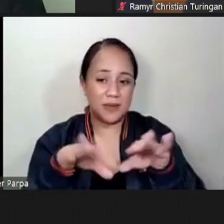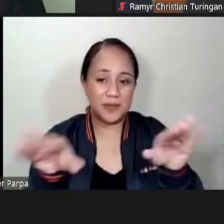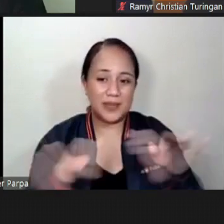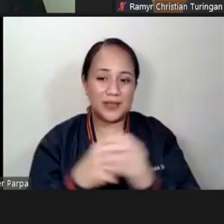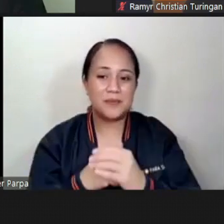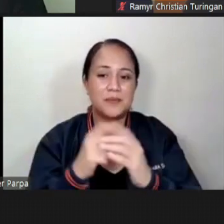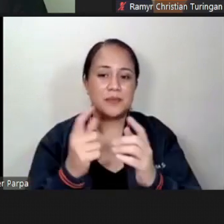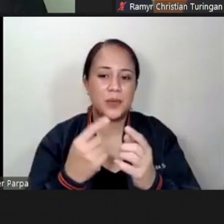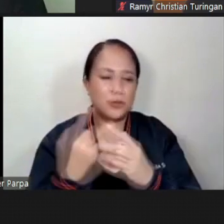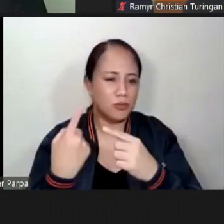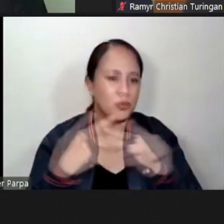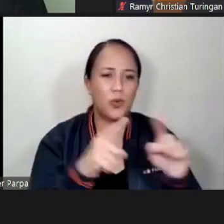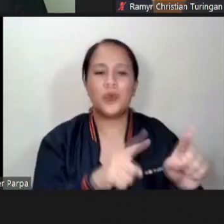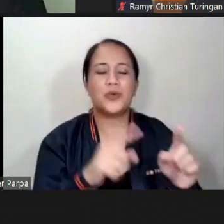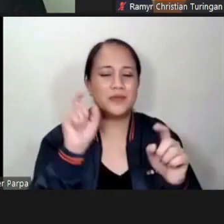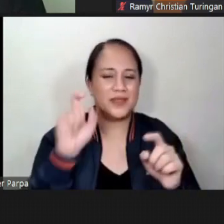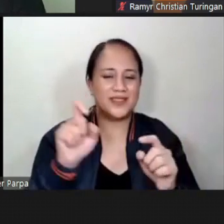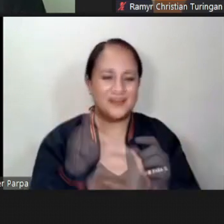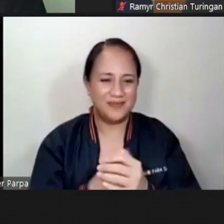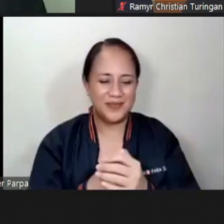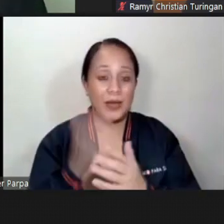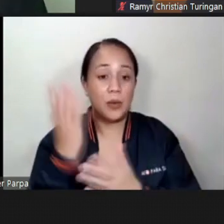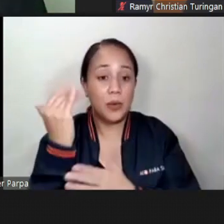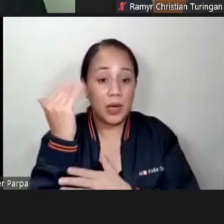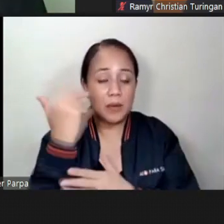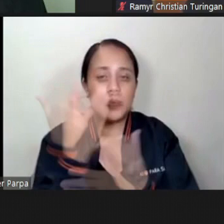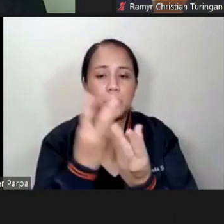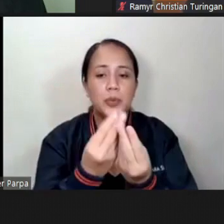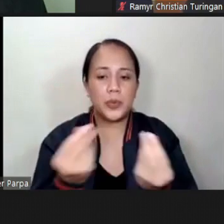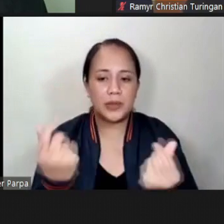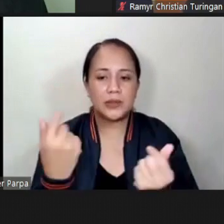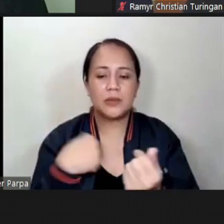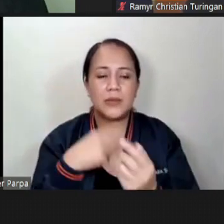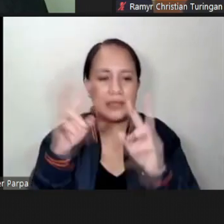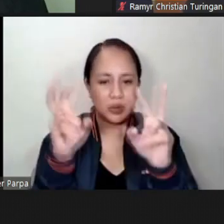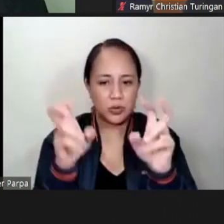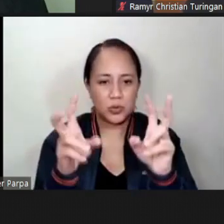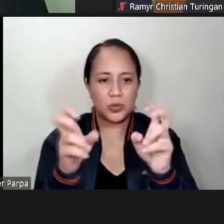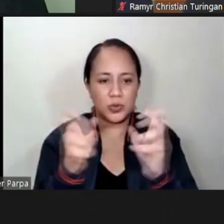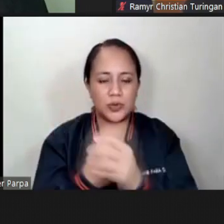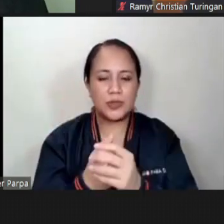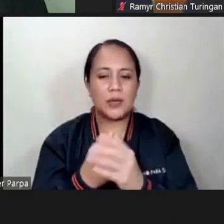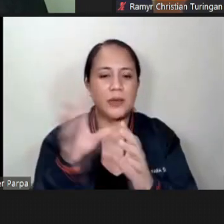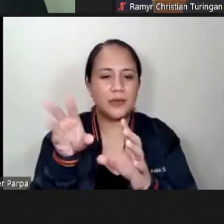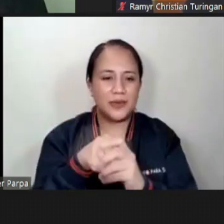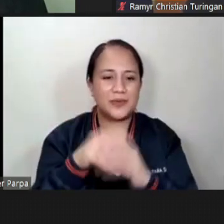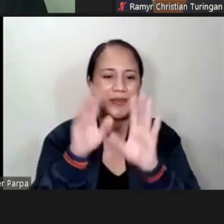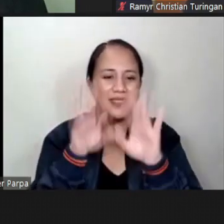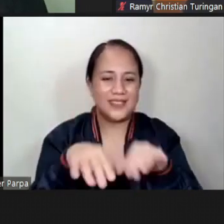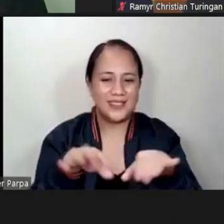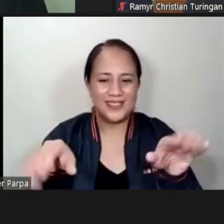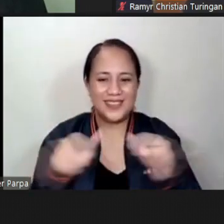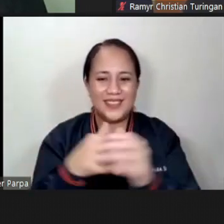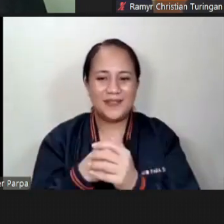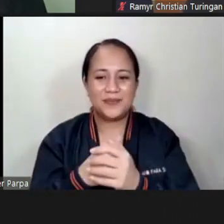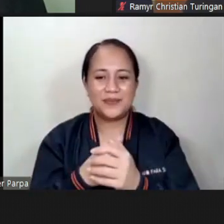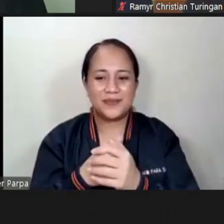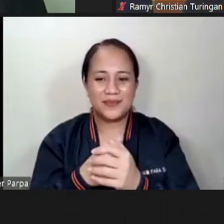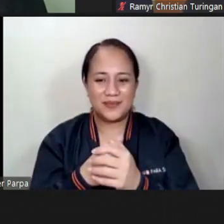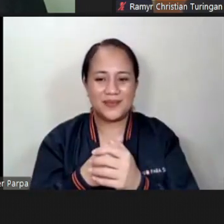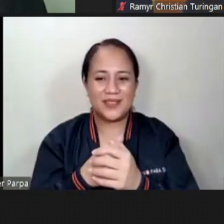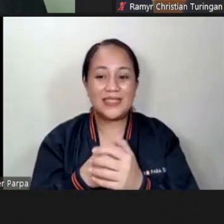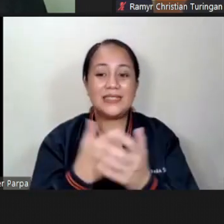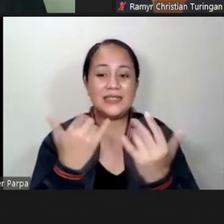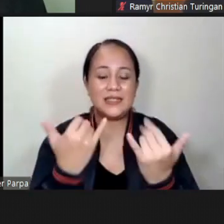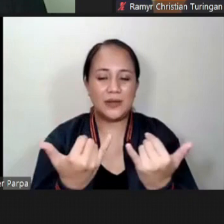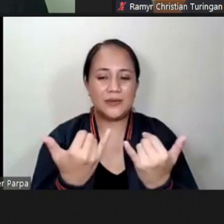dapat gora tayong lahat ganun para ma-address din natin yung mga issues na may kinalaman sa mga bata lalo na sa malalo na